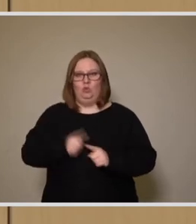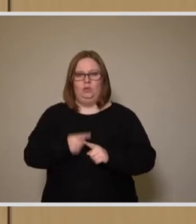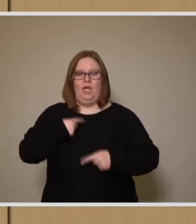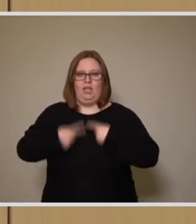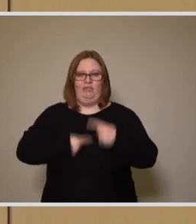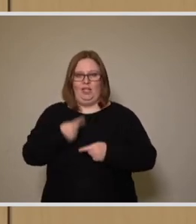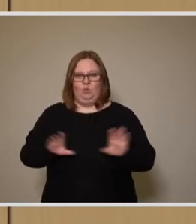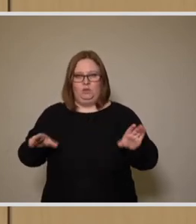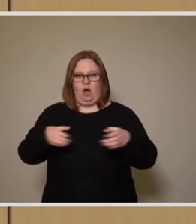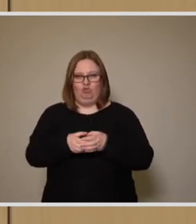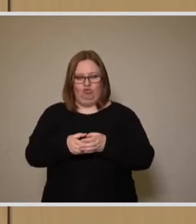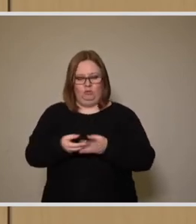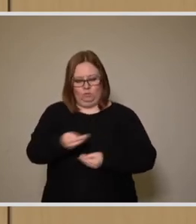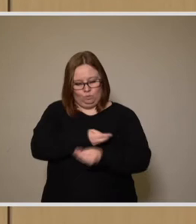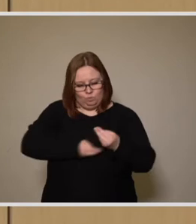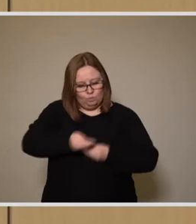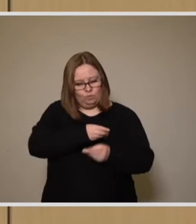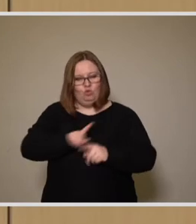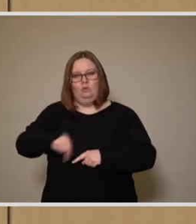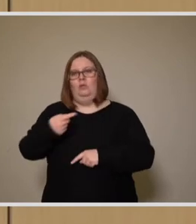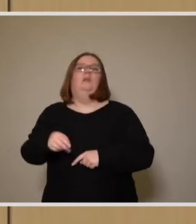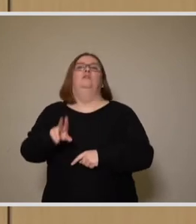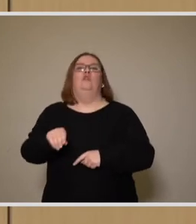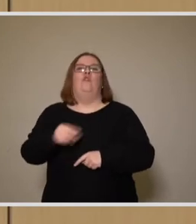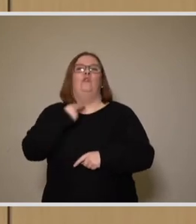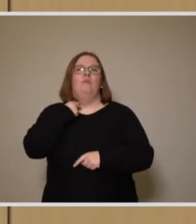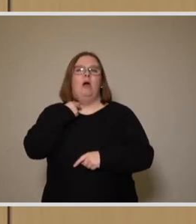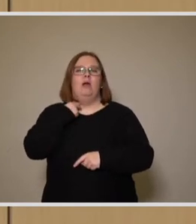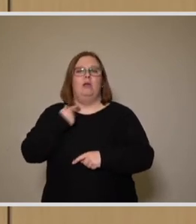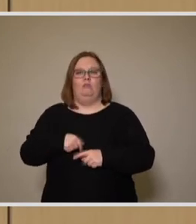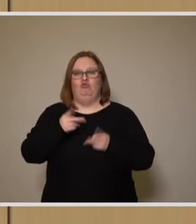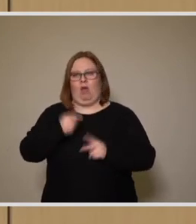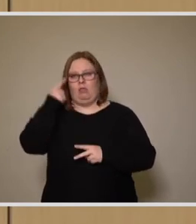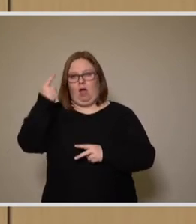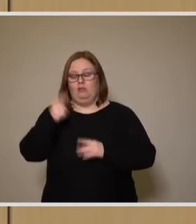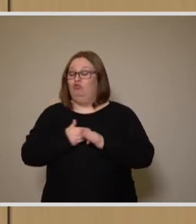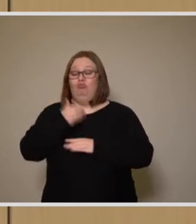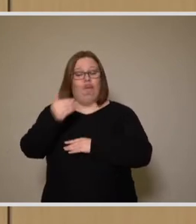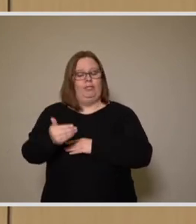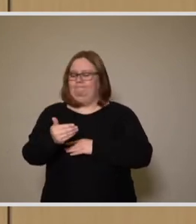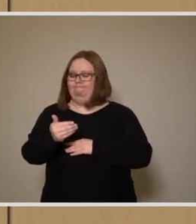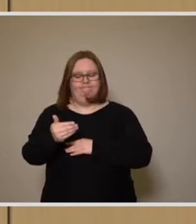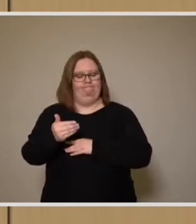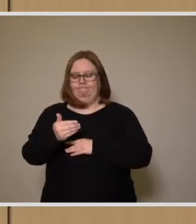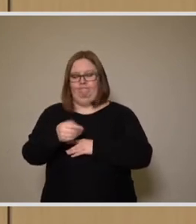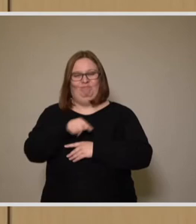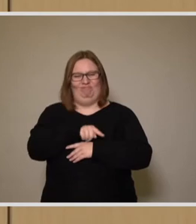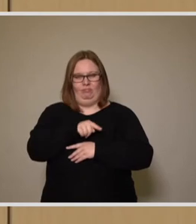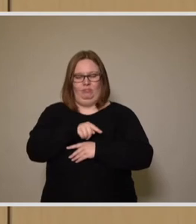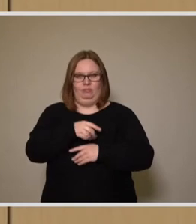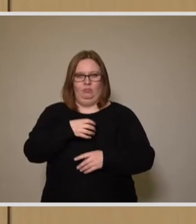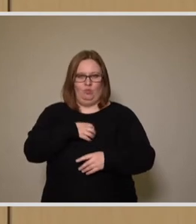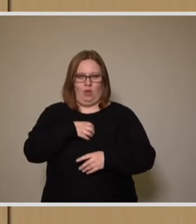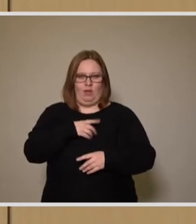Stadtentwicklungsausschuss behandelt werden und am 12. Mai im Stadtrat. Eine spätere Behandlung würde dazu führen, dass wir